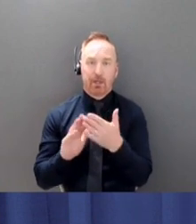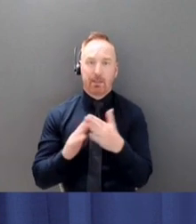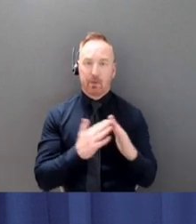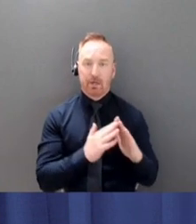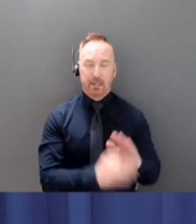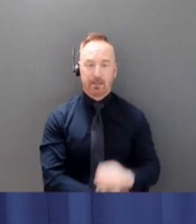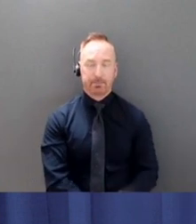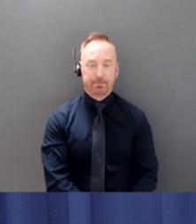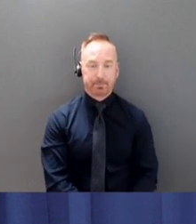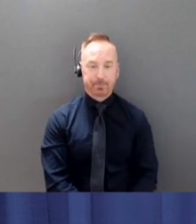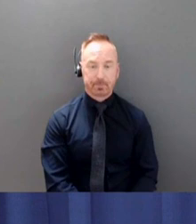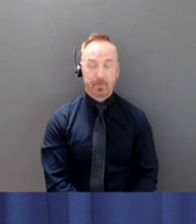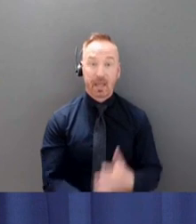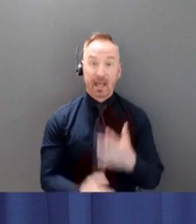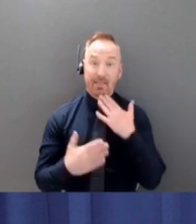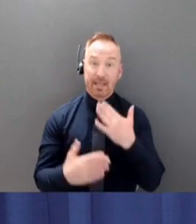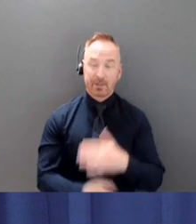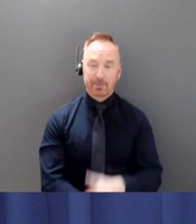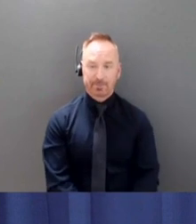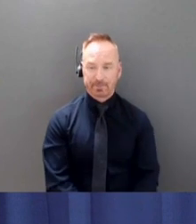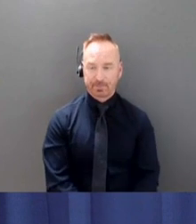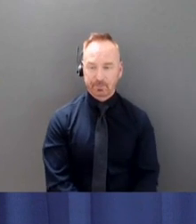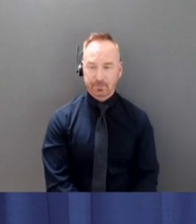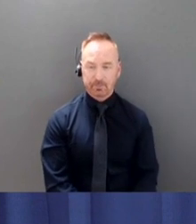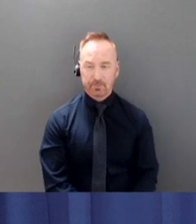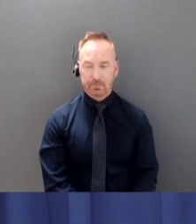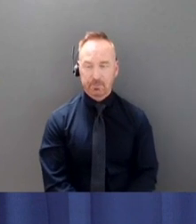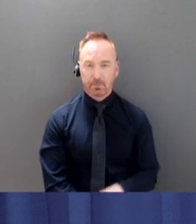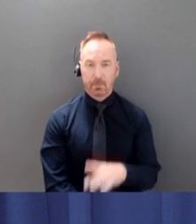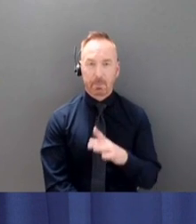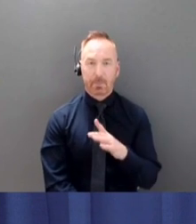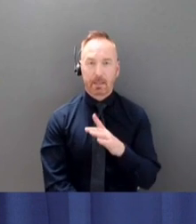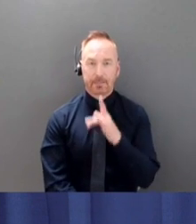Thank you. Et finalement, Laura Borel.